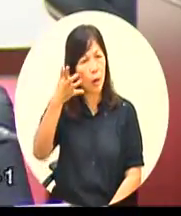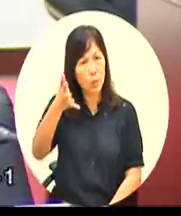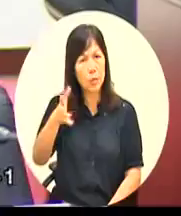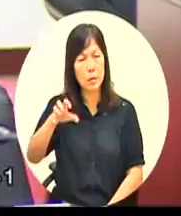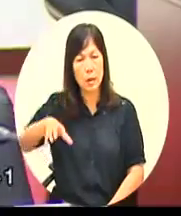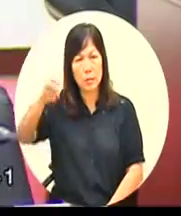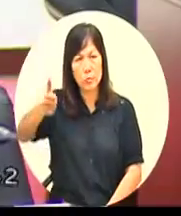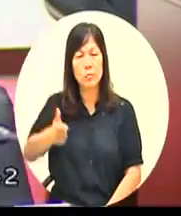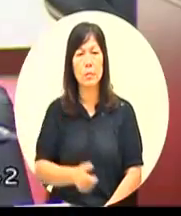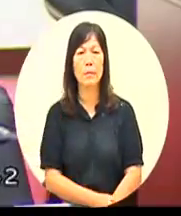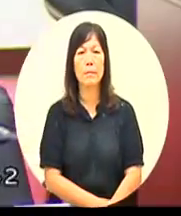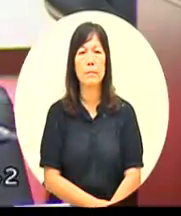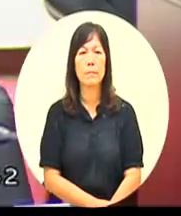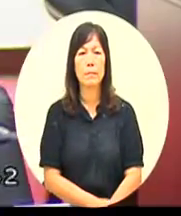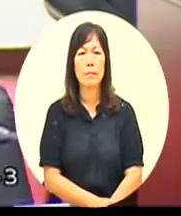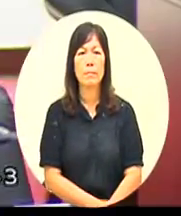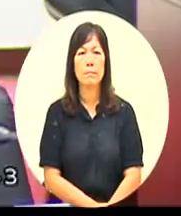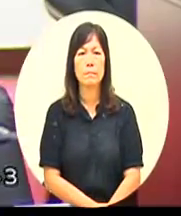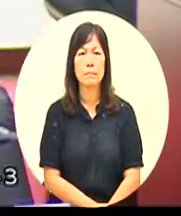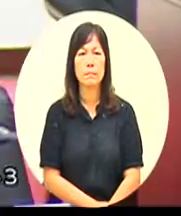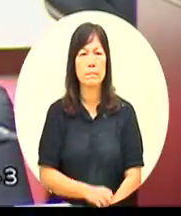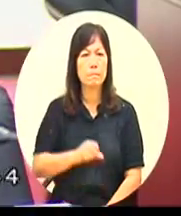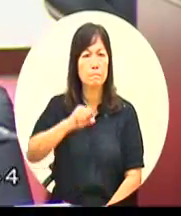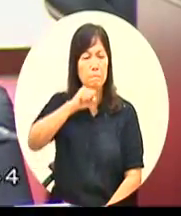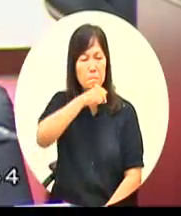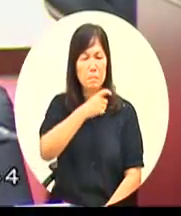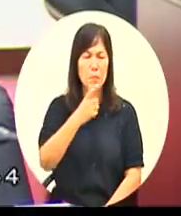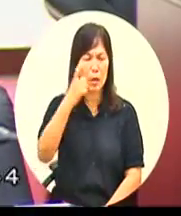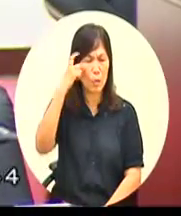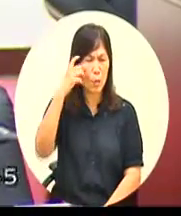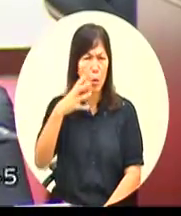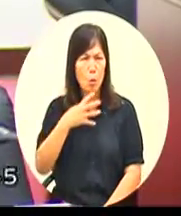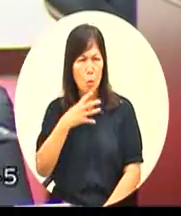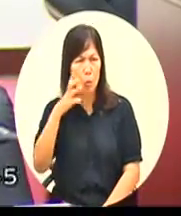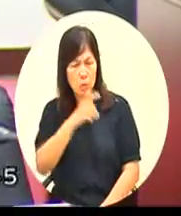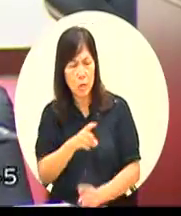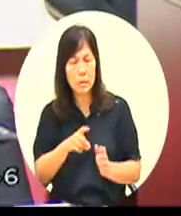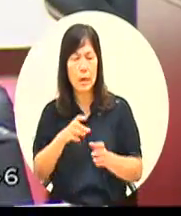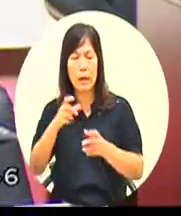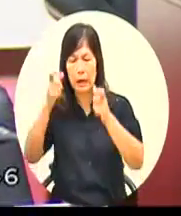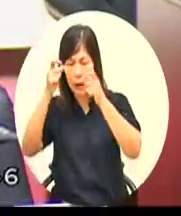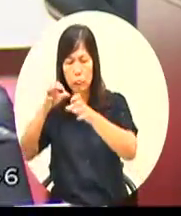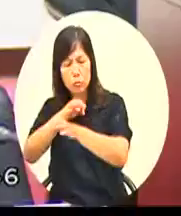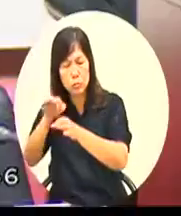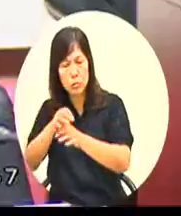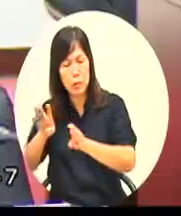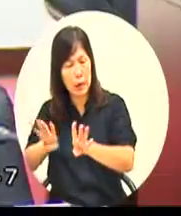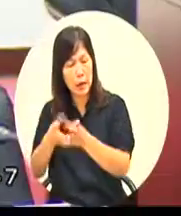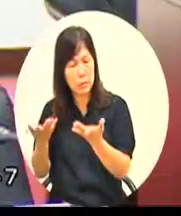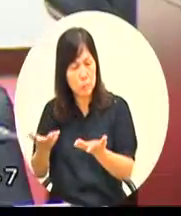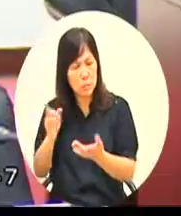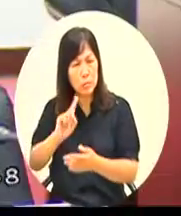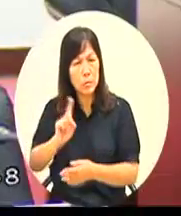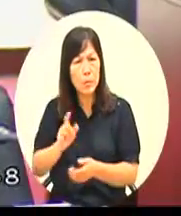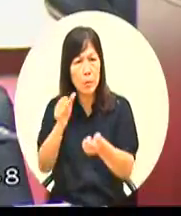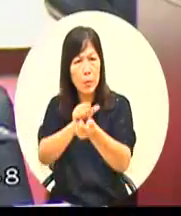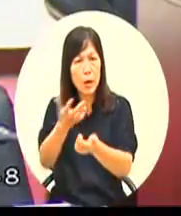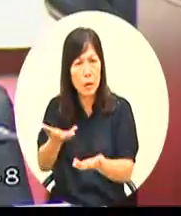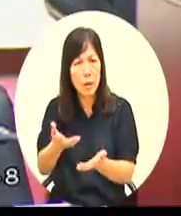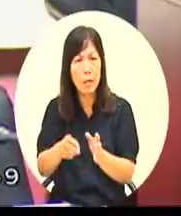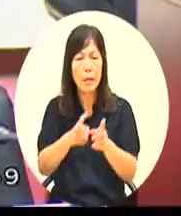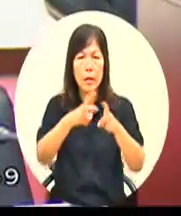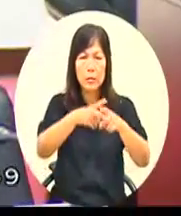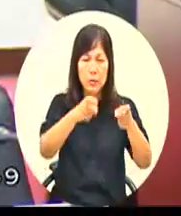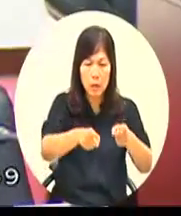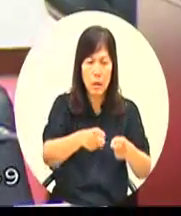长。台湾的奇迹跟高雄的经济是靠什么创造出来的？我们小港的